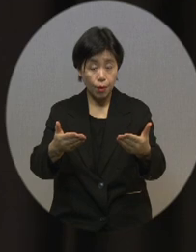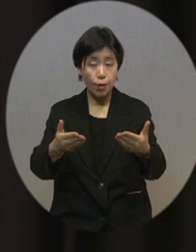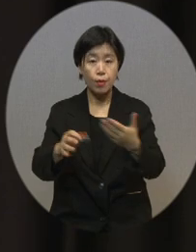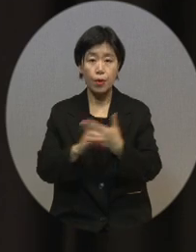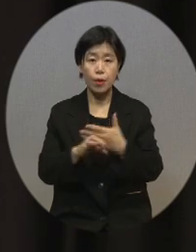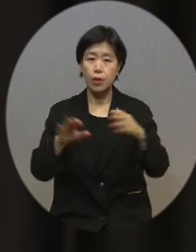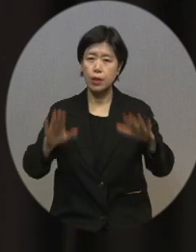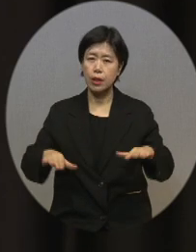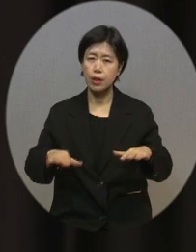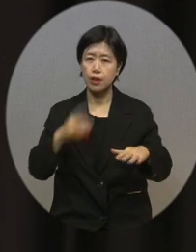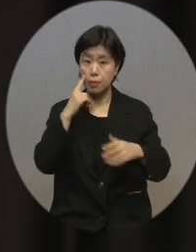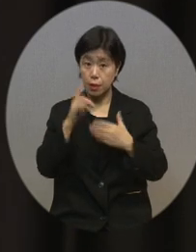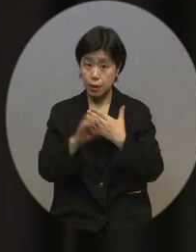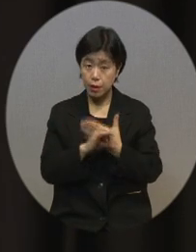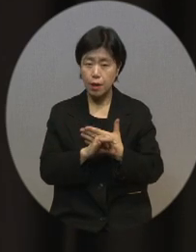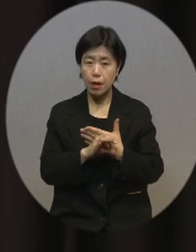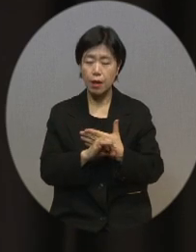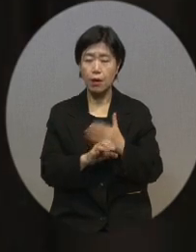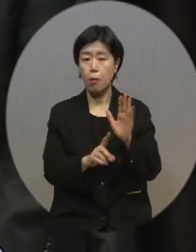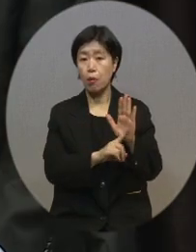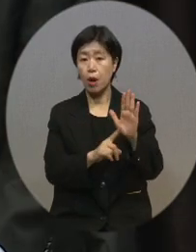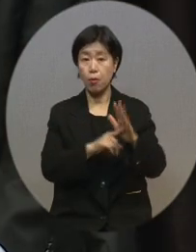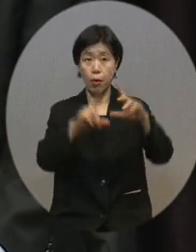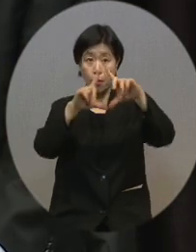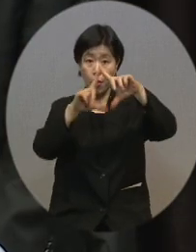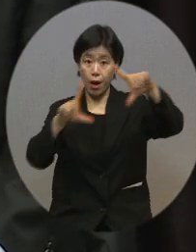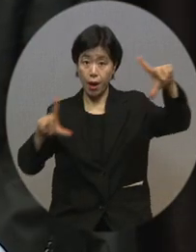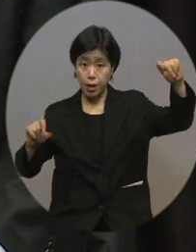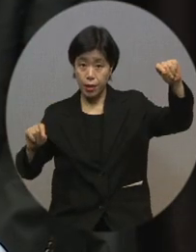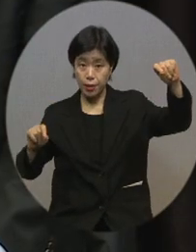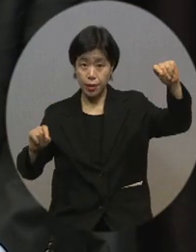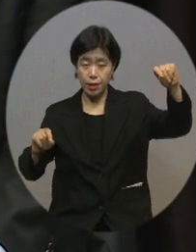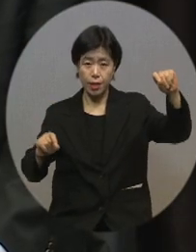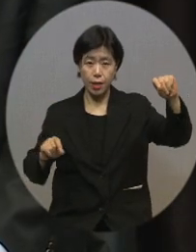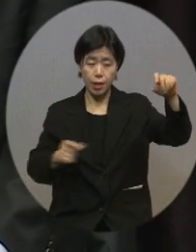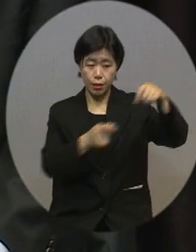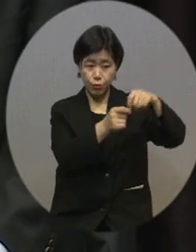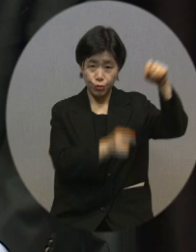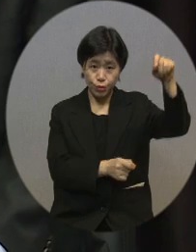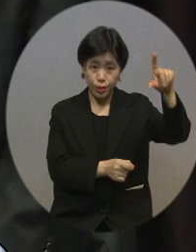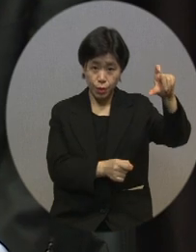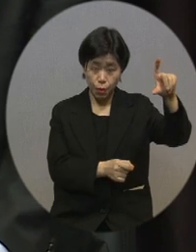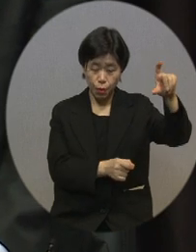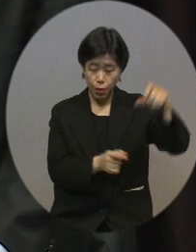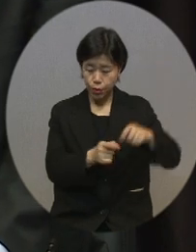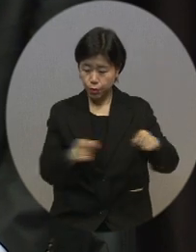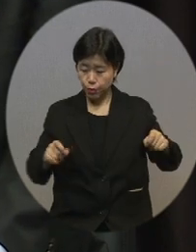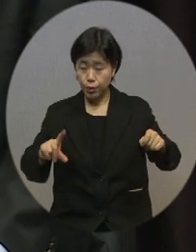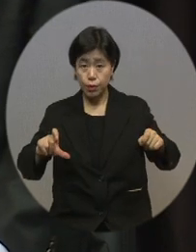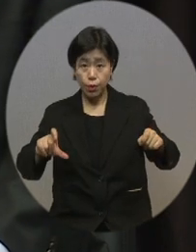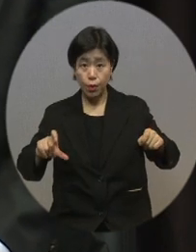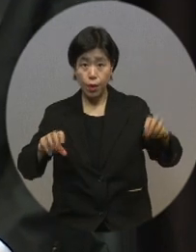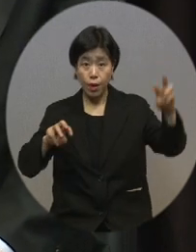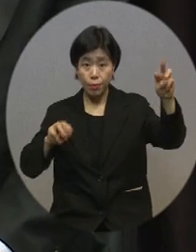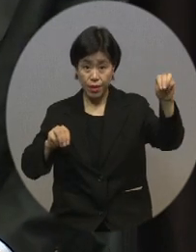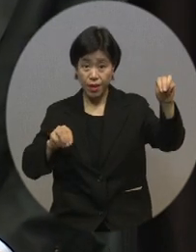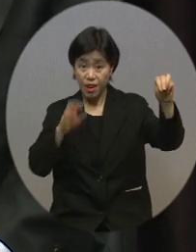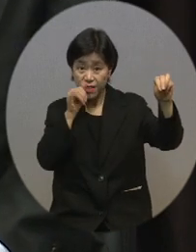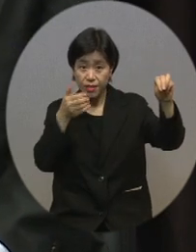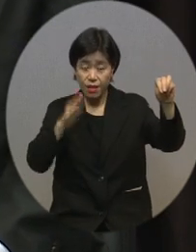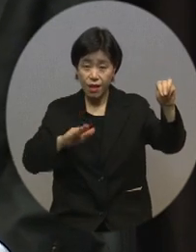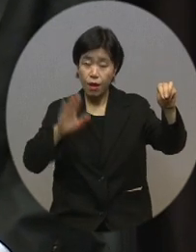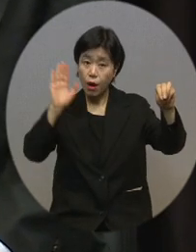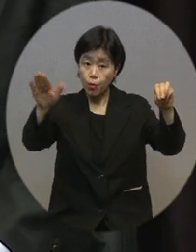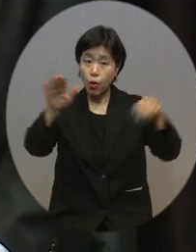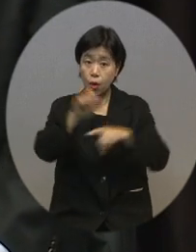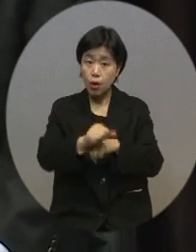15m에 15m 뭐 이런 규격이 있잖아요. 맞습니다. 정해진 규격이 있죠. 그런데 뭐 한 30m에 예. 30m 이렇게